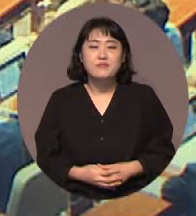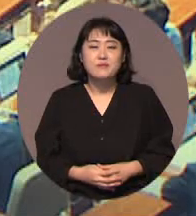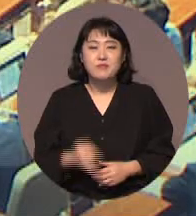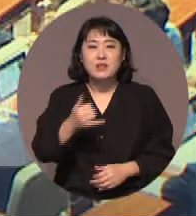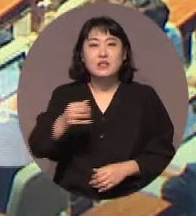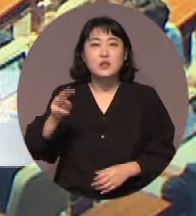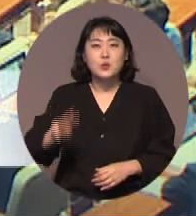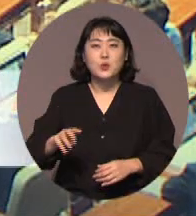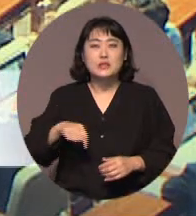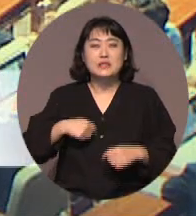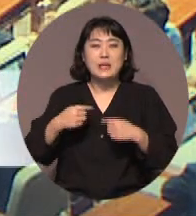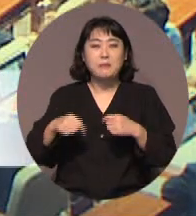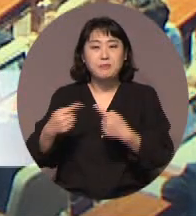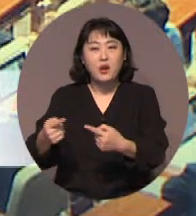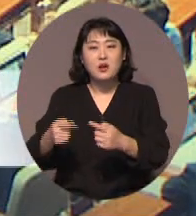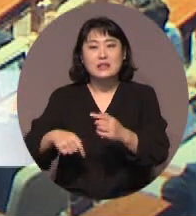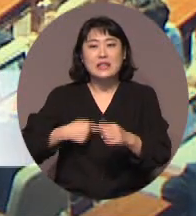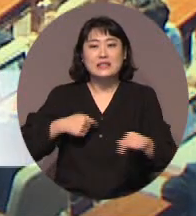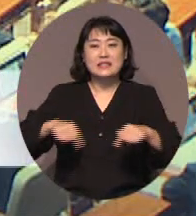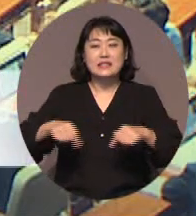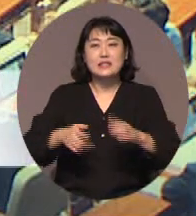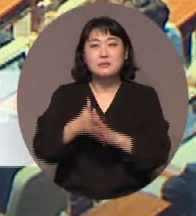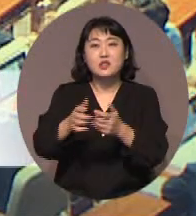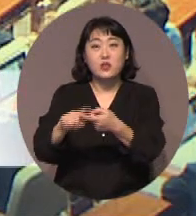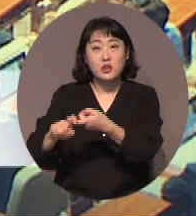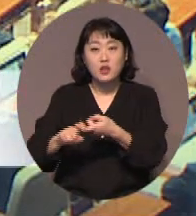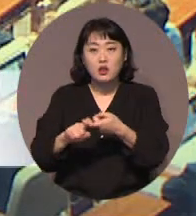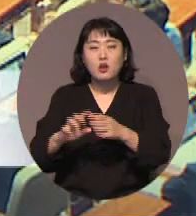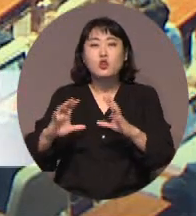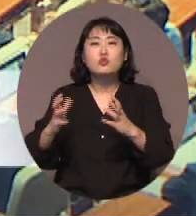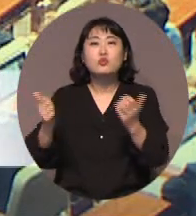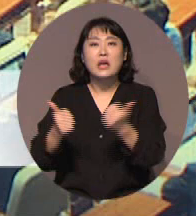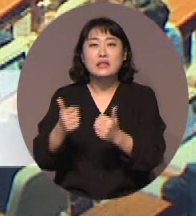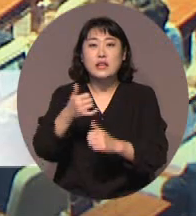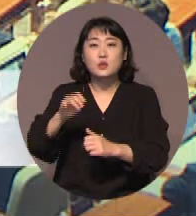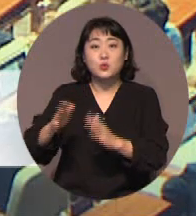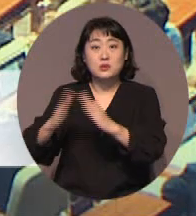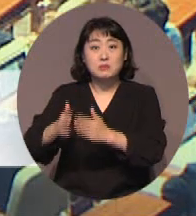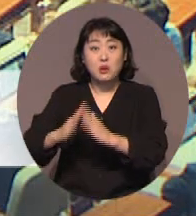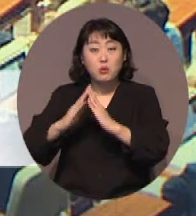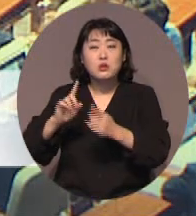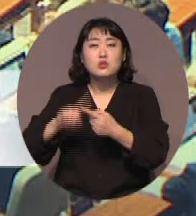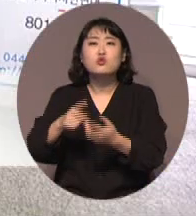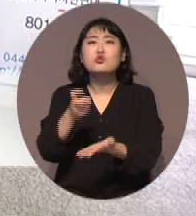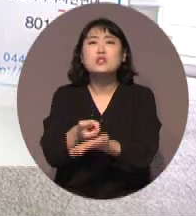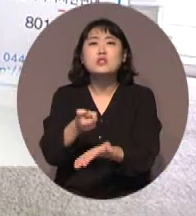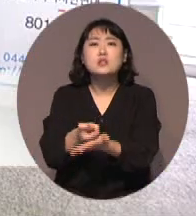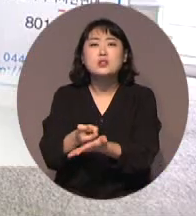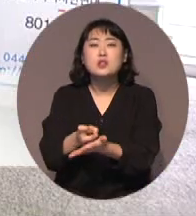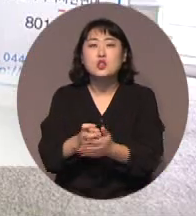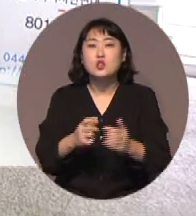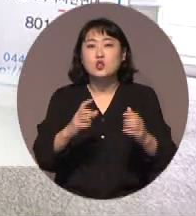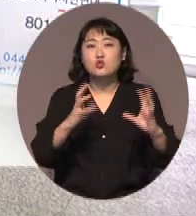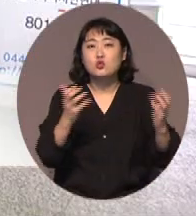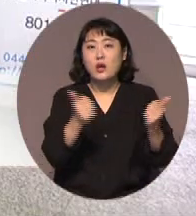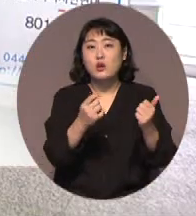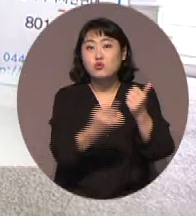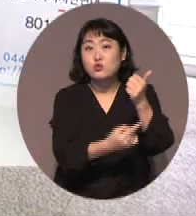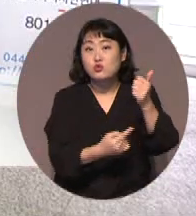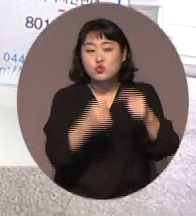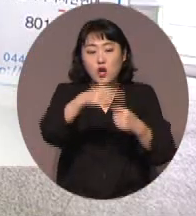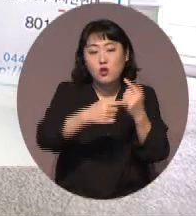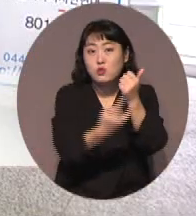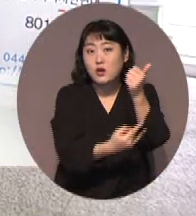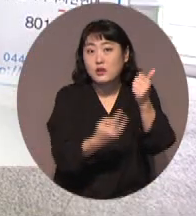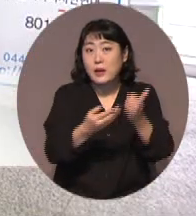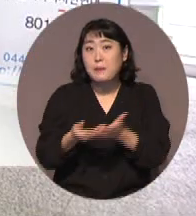세종 참여자치 시민현대는 국회 세종사당 설치 규칙이 국회 운영위원회의 상정된 것과 관련해 국회가